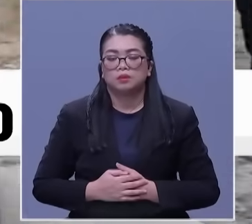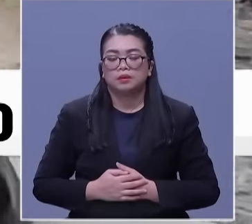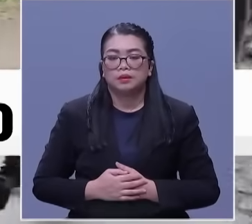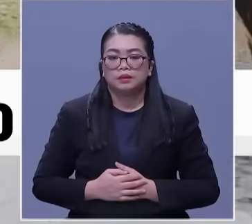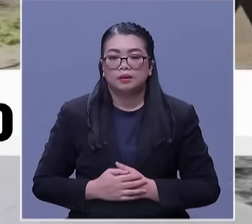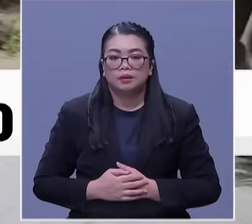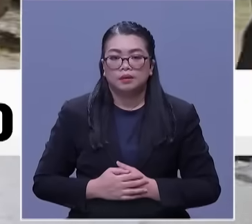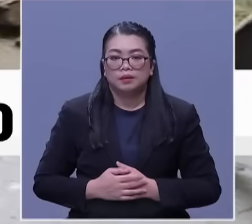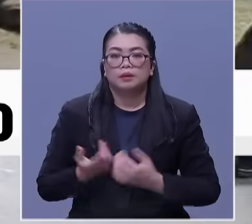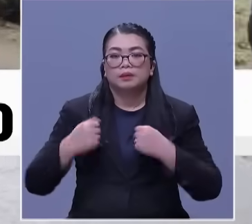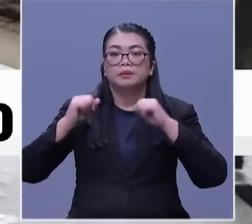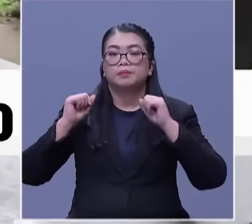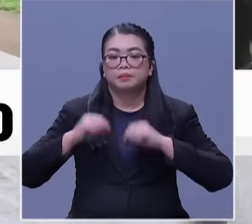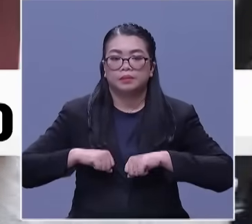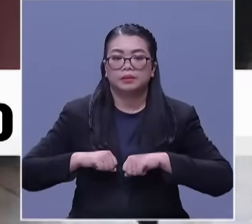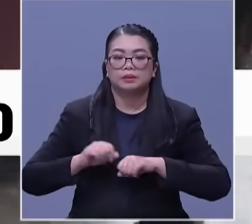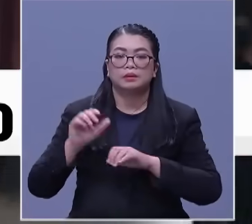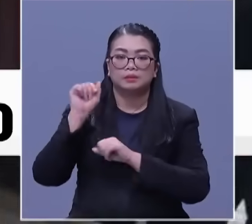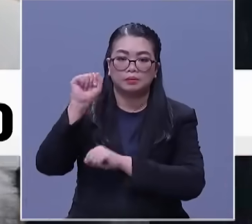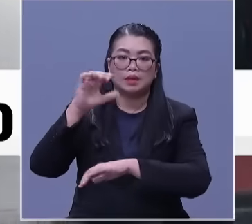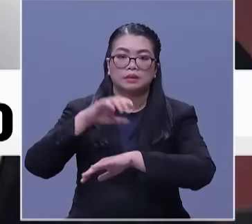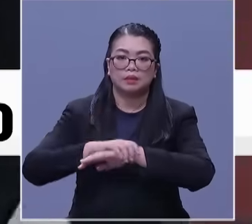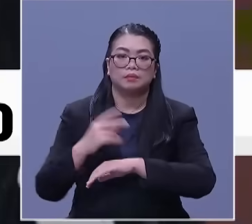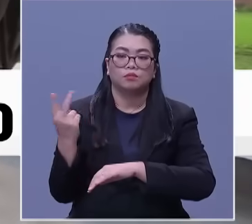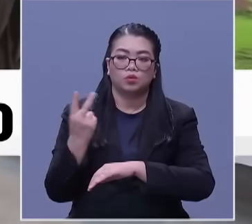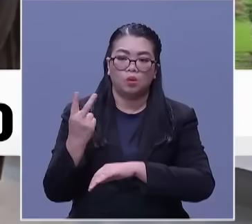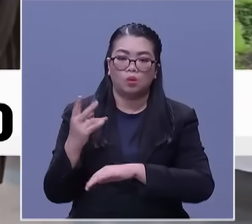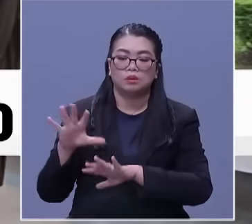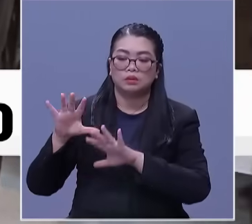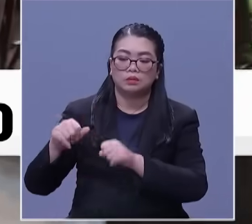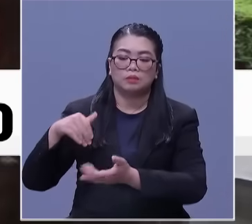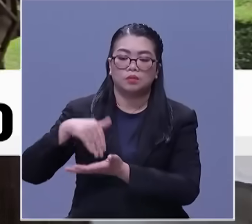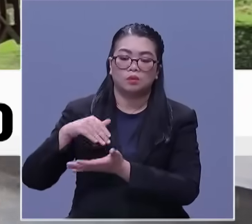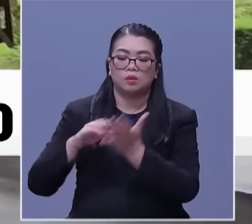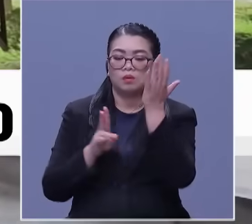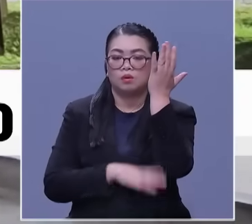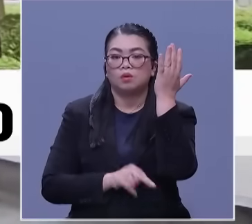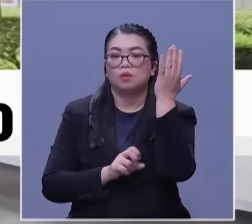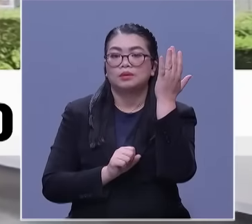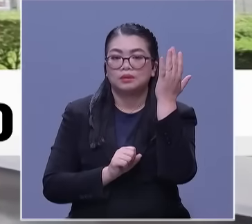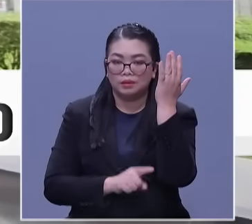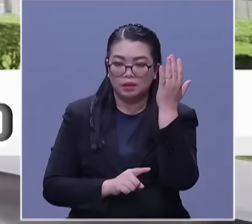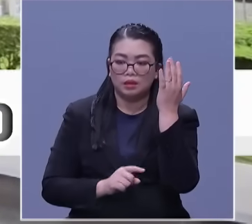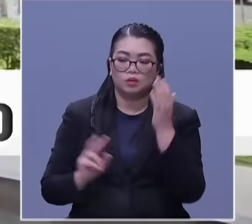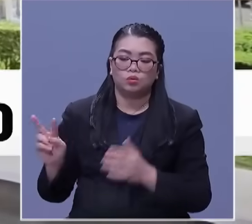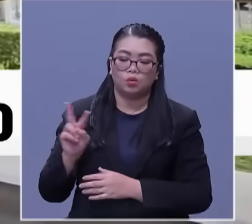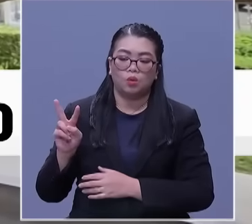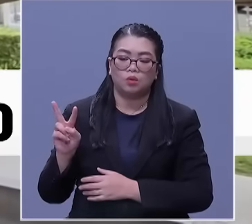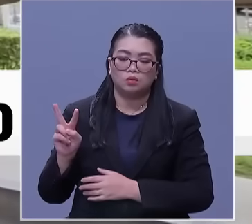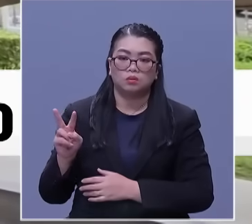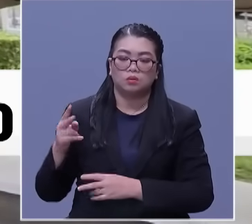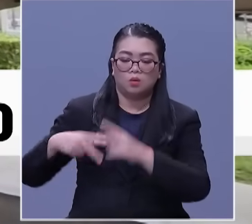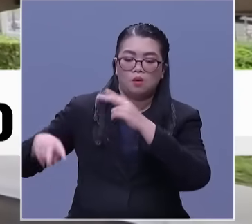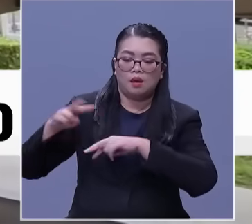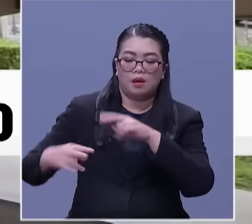อภัยค่ะได้อนุมัติออกหมายจับ2ผู้คุมเรือนจำกลางนครศรีธรรมราชตามที่พนักงานสอบสวนสพเมือง